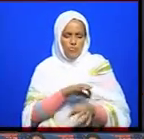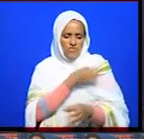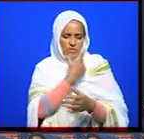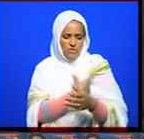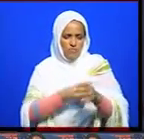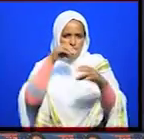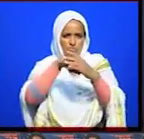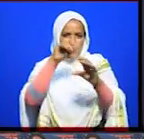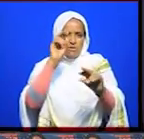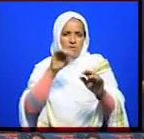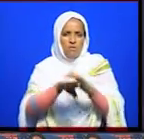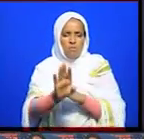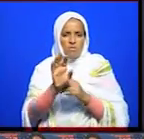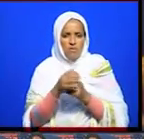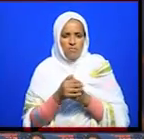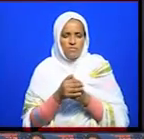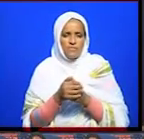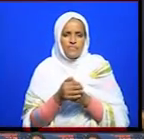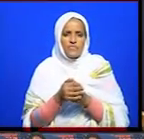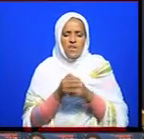የክፉ መንፈስ ምንድነው?